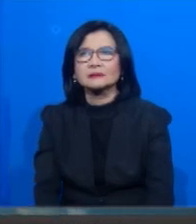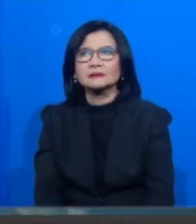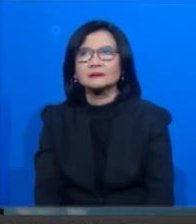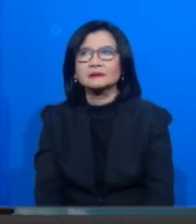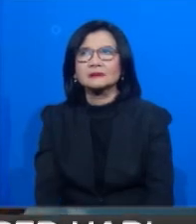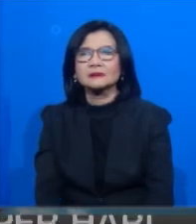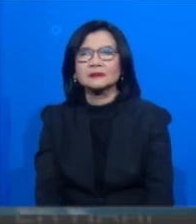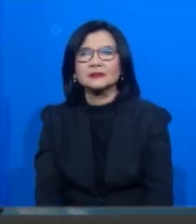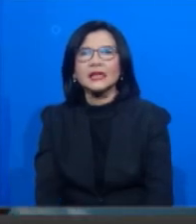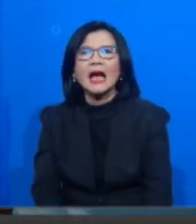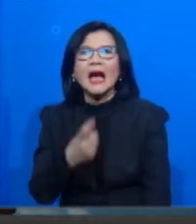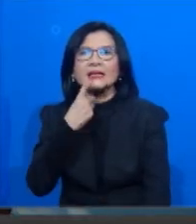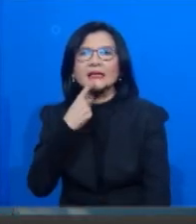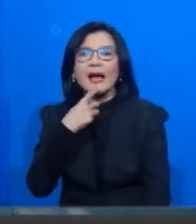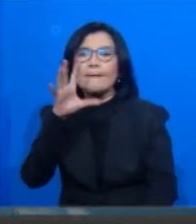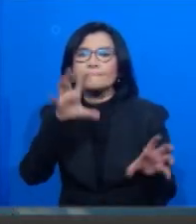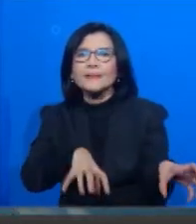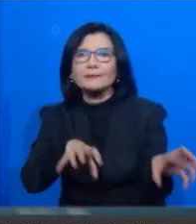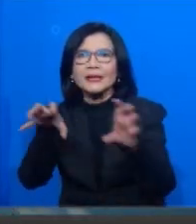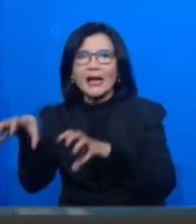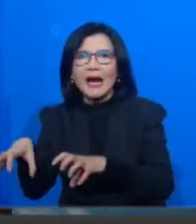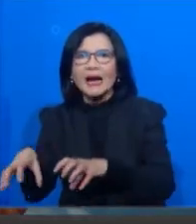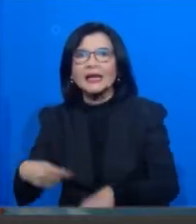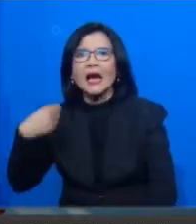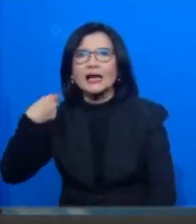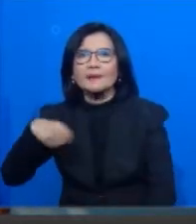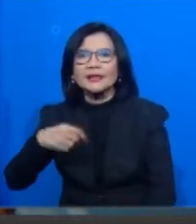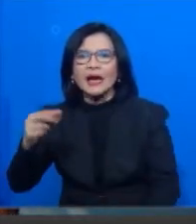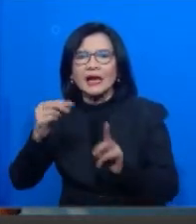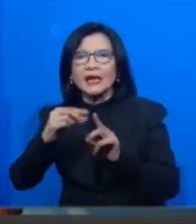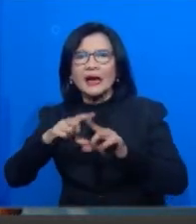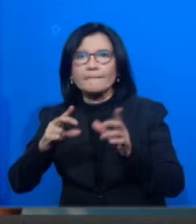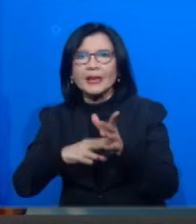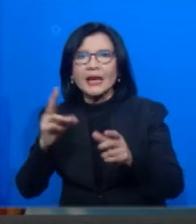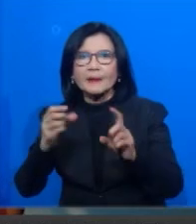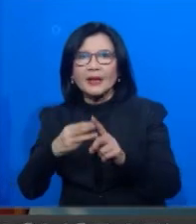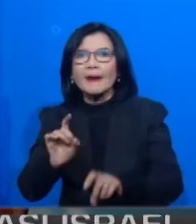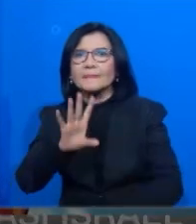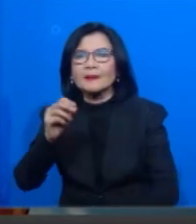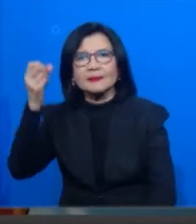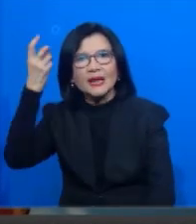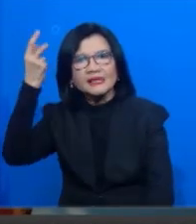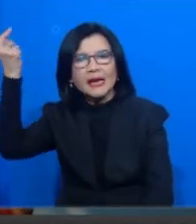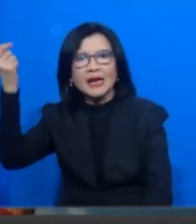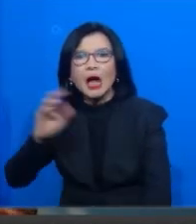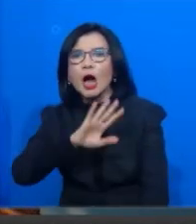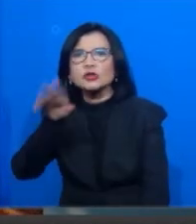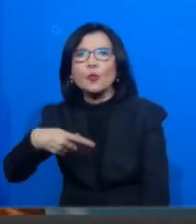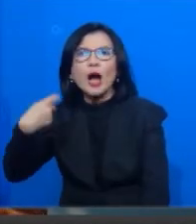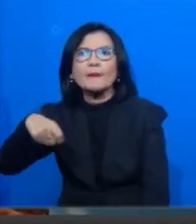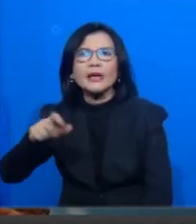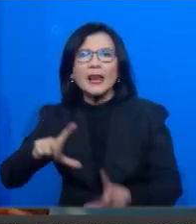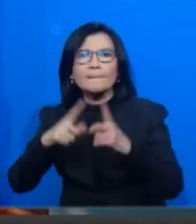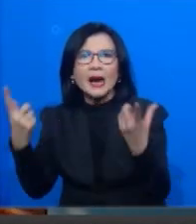Sekali lagi terkait dengan perpindahan, Kemenpan RB telah menyiapkan berbagai skema bahwa seluruh kementerian lembaga